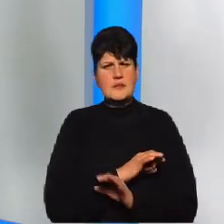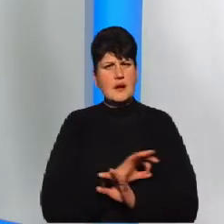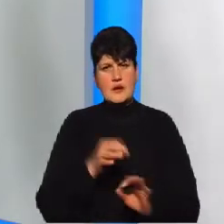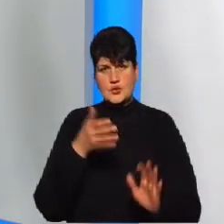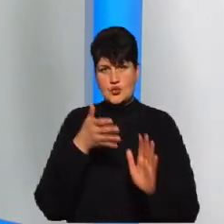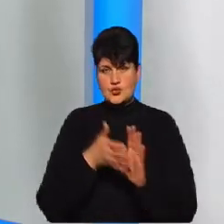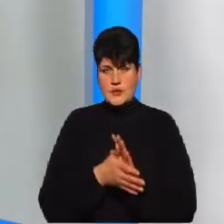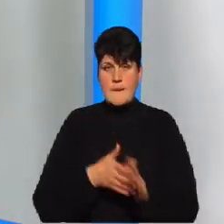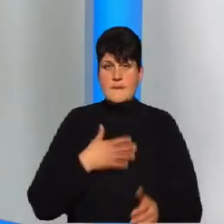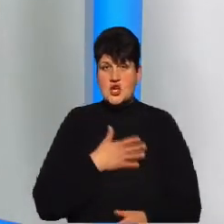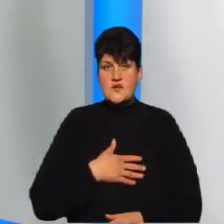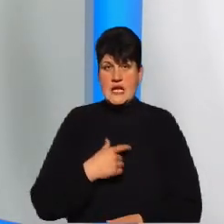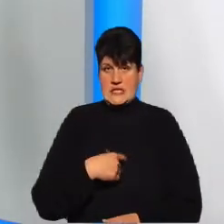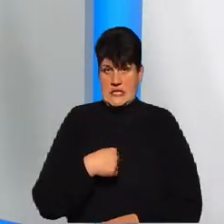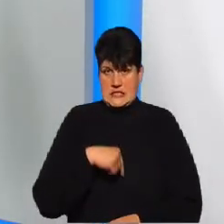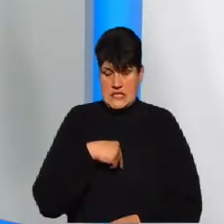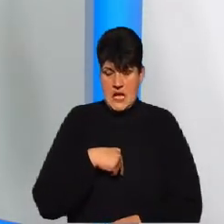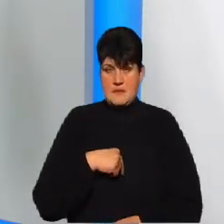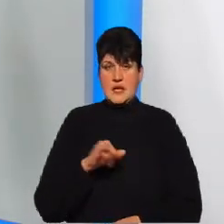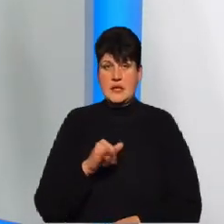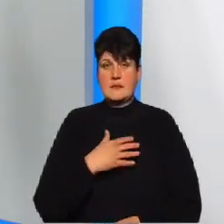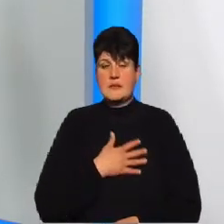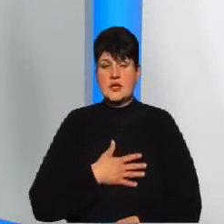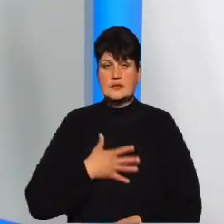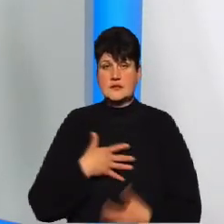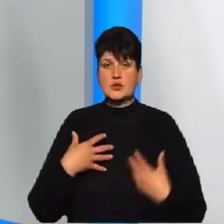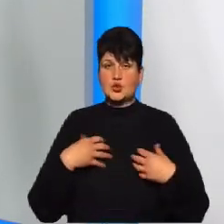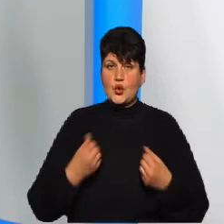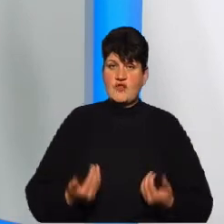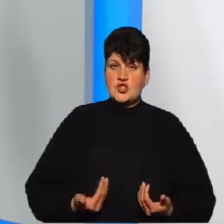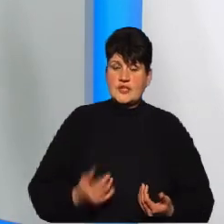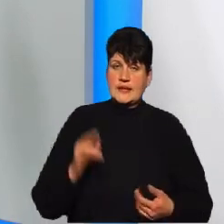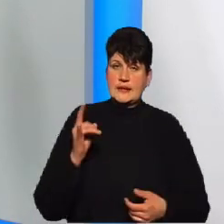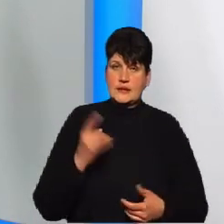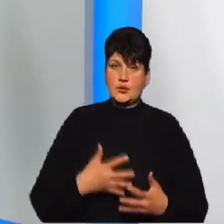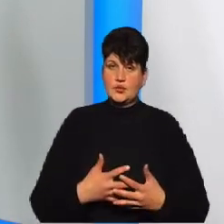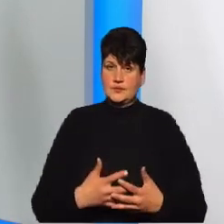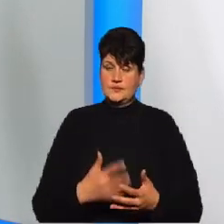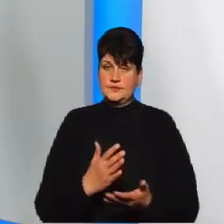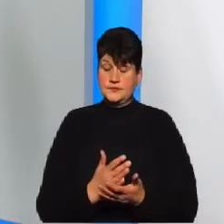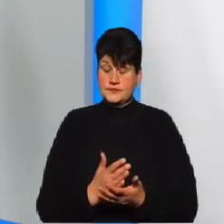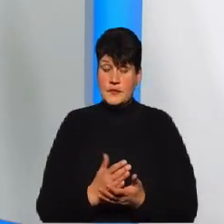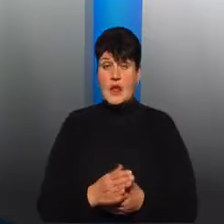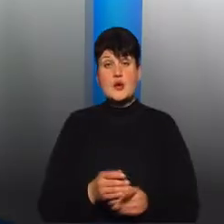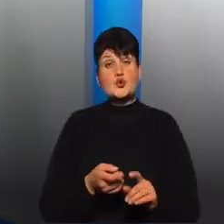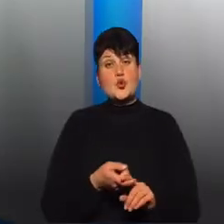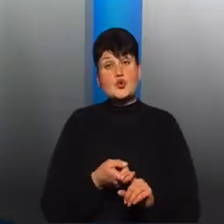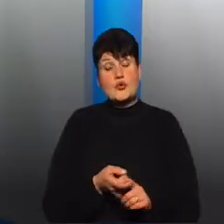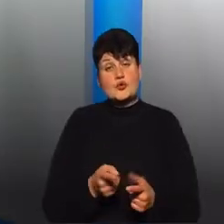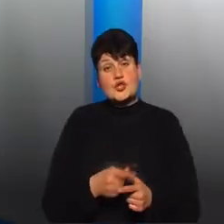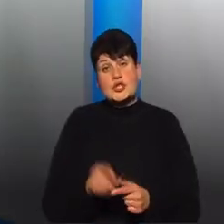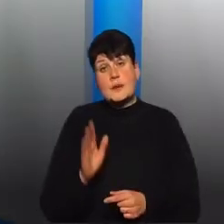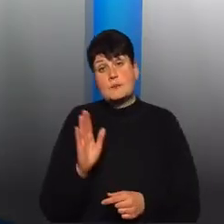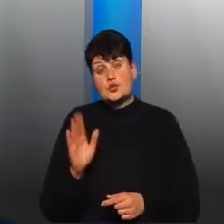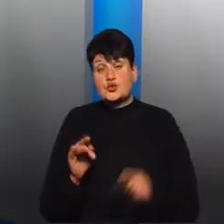себе і за здоров'я і життя дитинки, яку вони виношують. Стосовно, чи будуть ті чи інші якісь